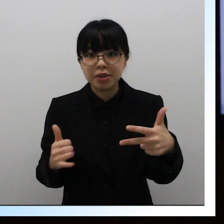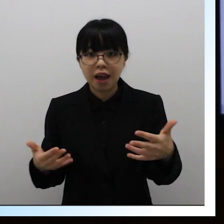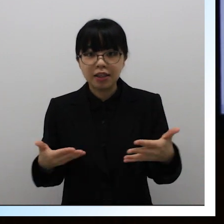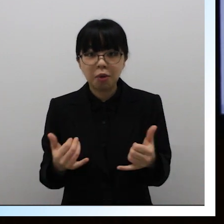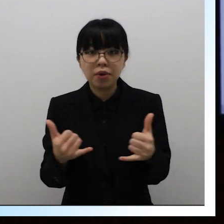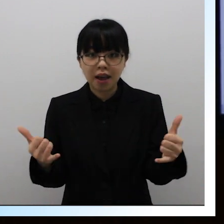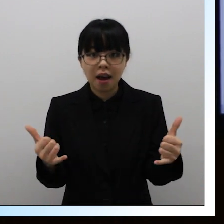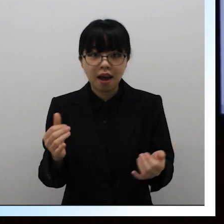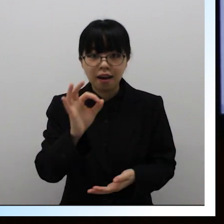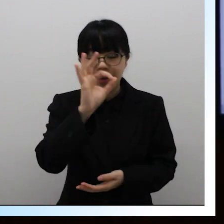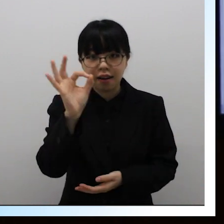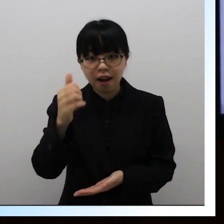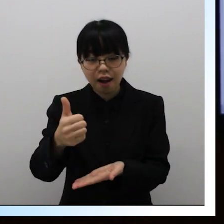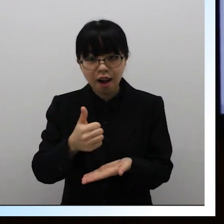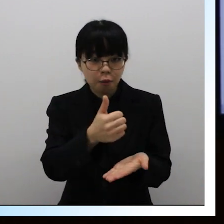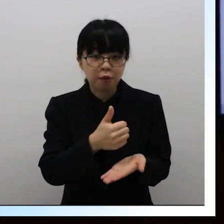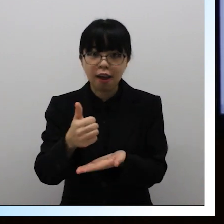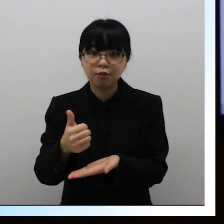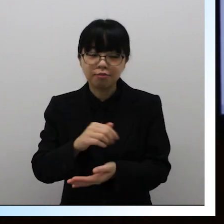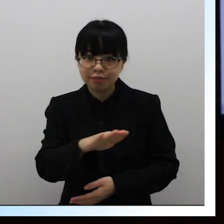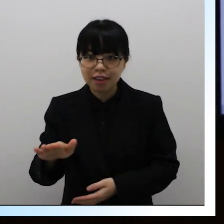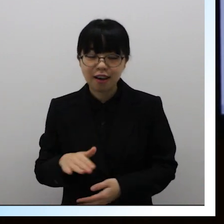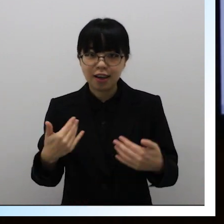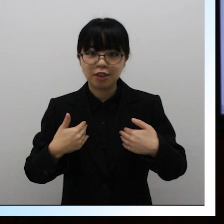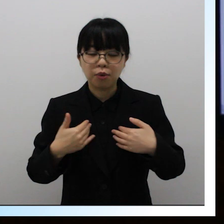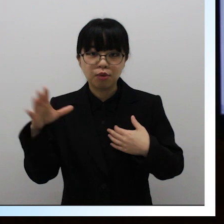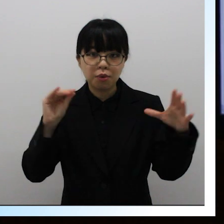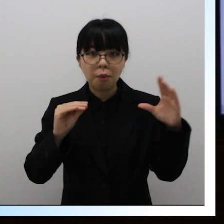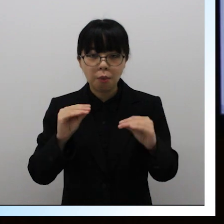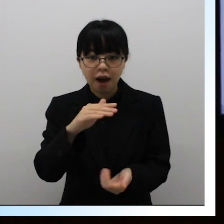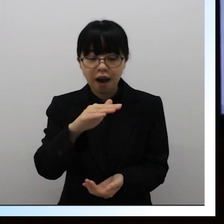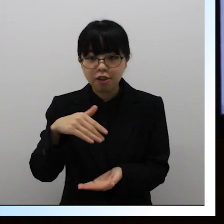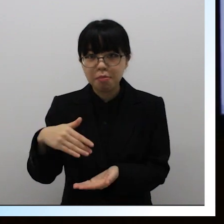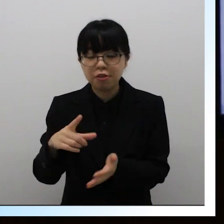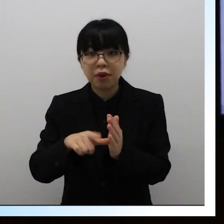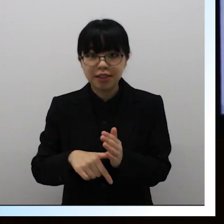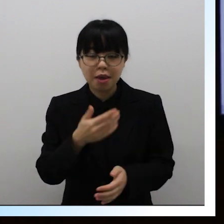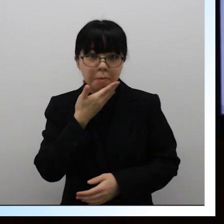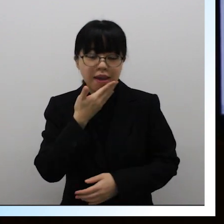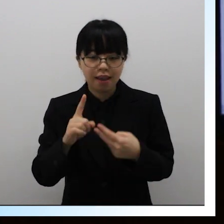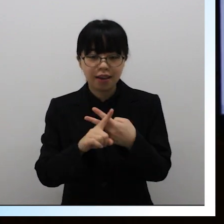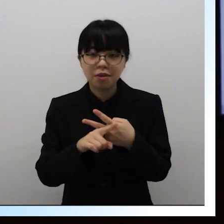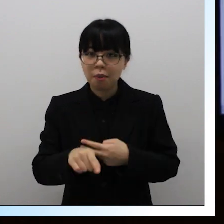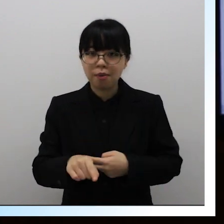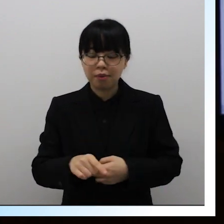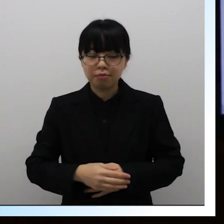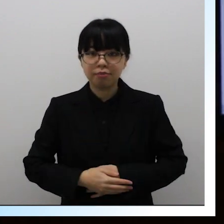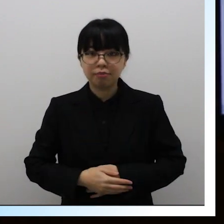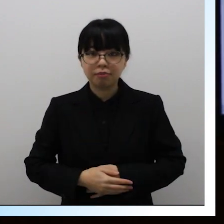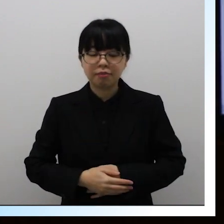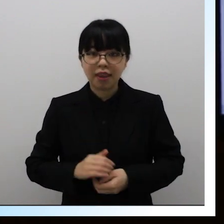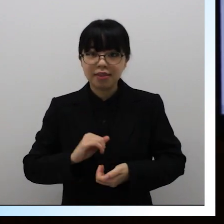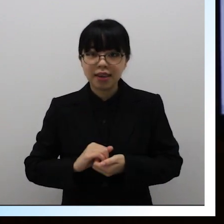観光客をはじめとした日田市への来訪者が必要とする情報を収集する際に 便利な機能となっていますのでご